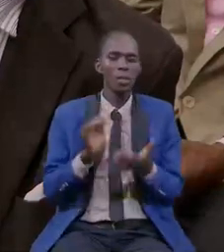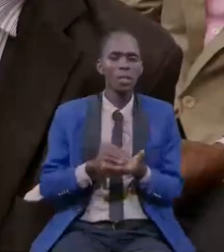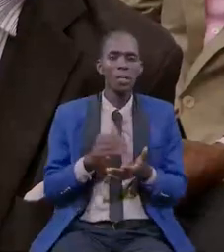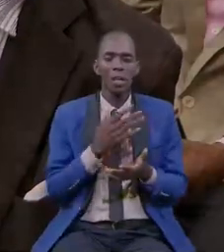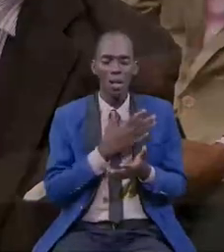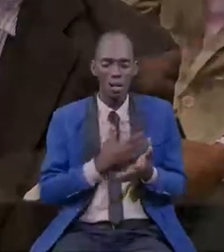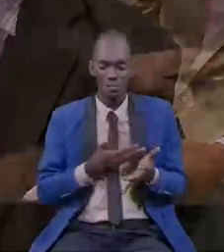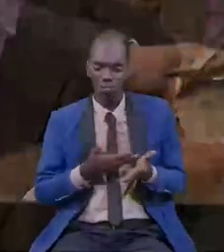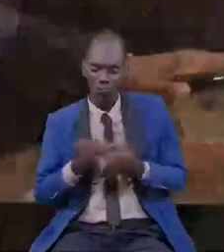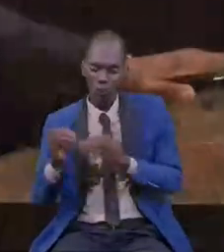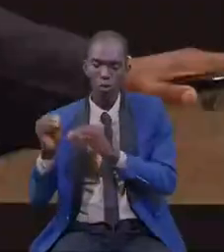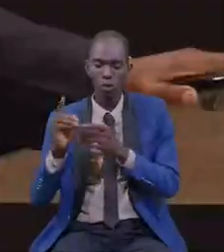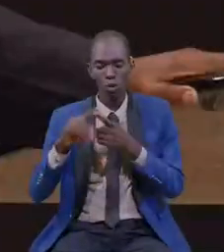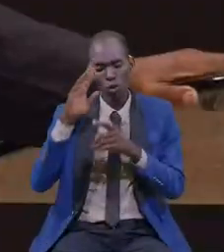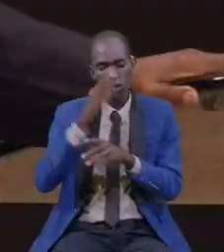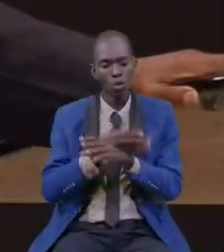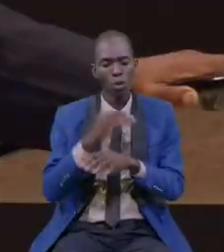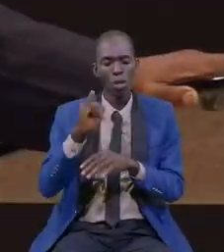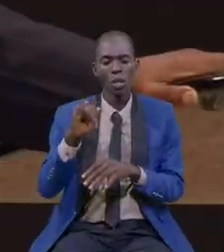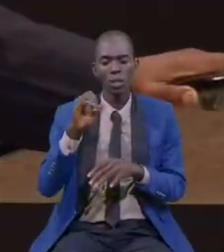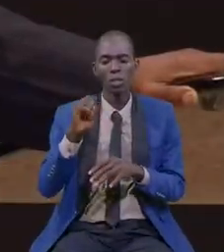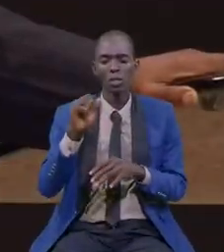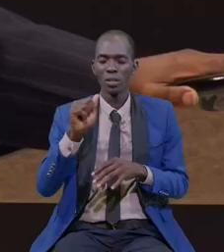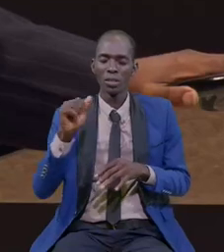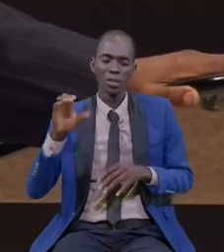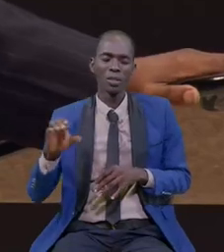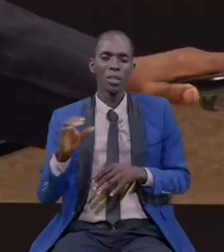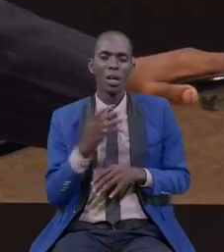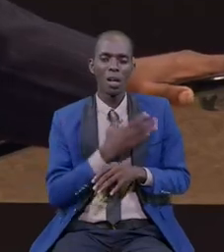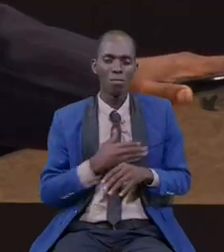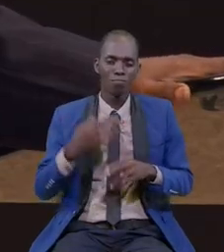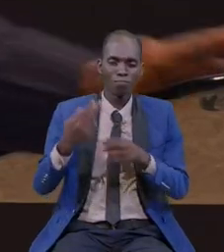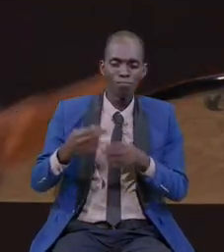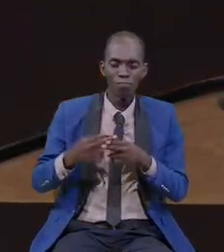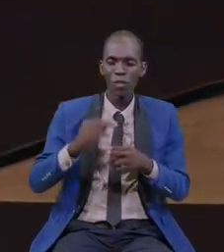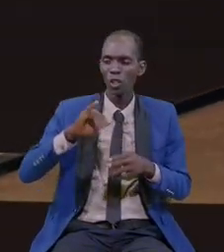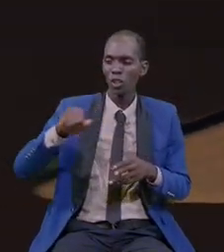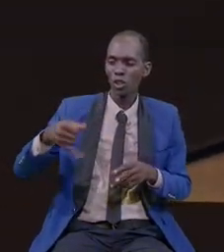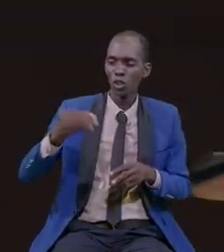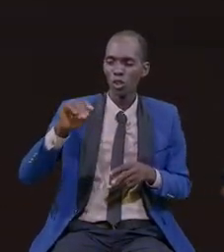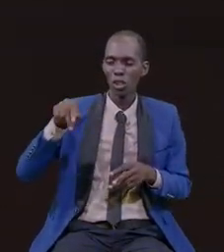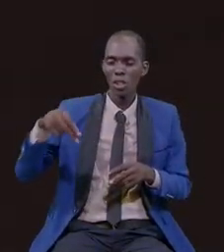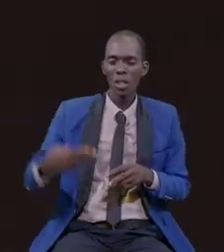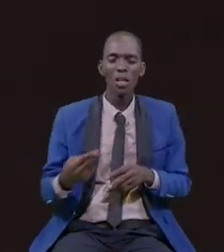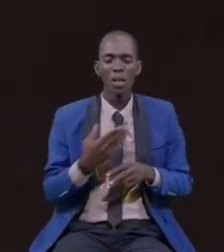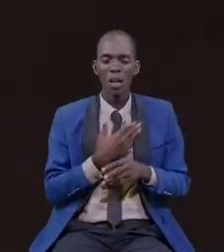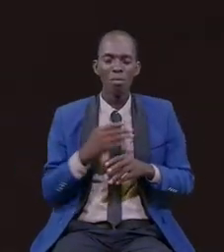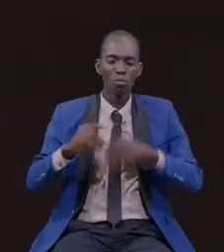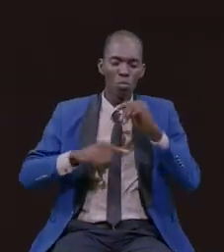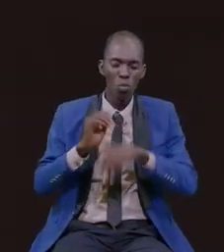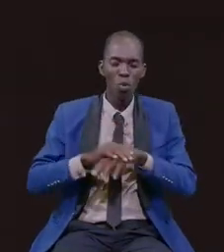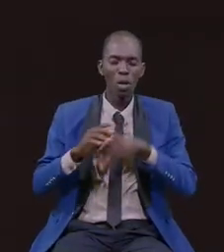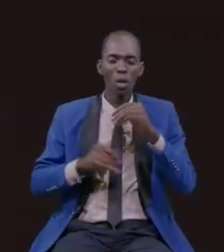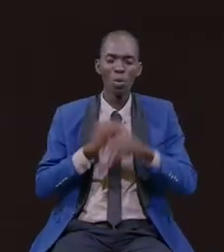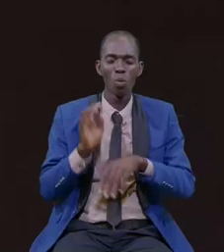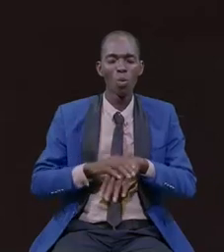Isaac Jacob et mentionnant Joseph mentionnant ceuxlà lorsqu'ils sont partis ainsi ainsi de